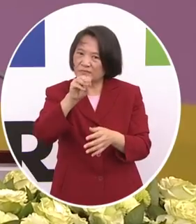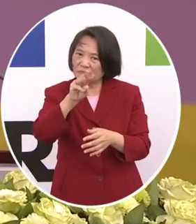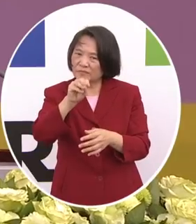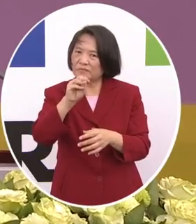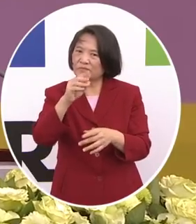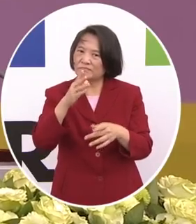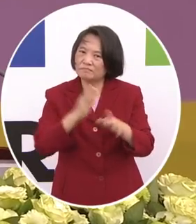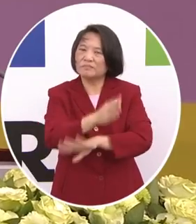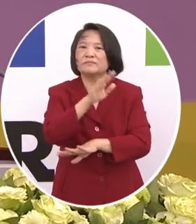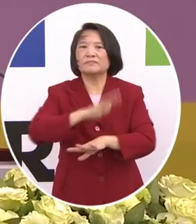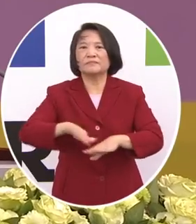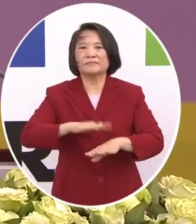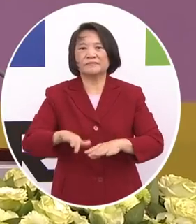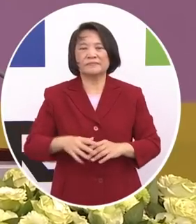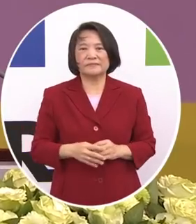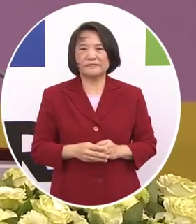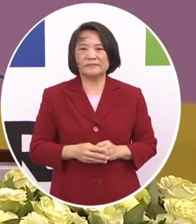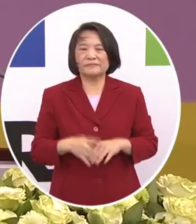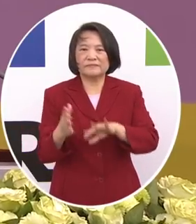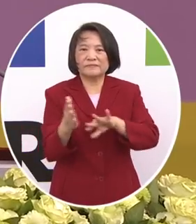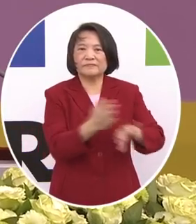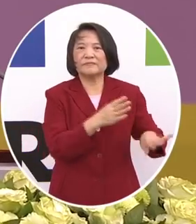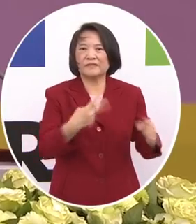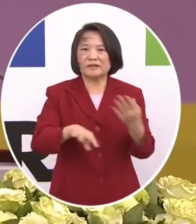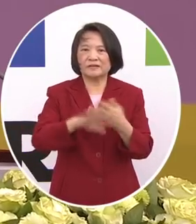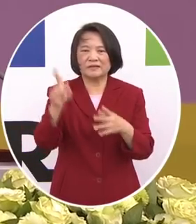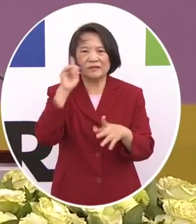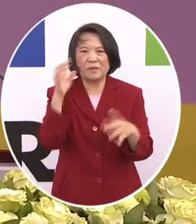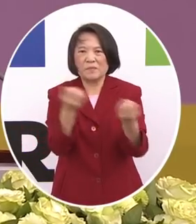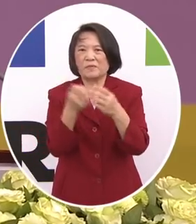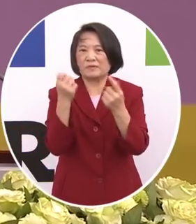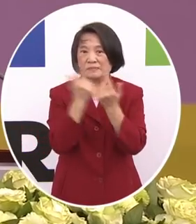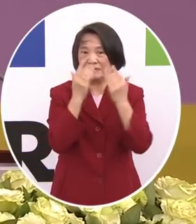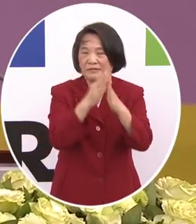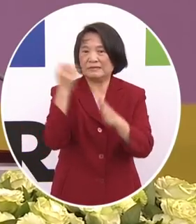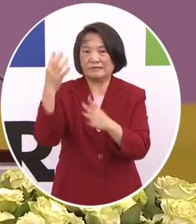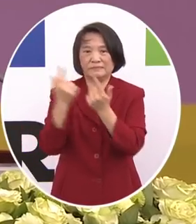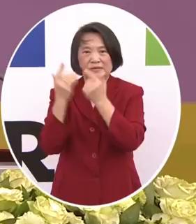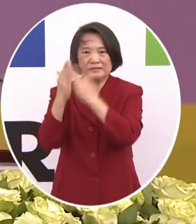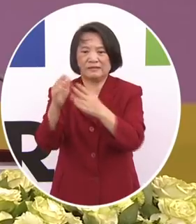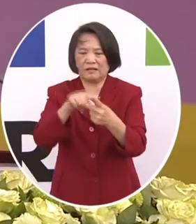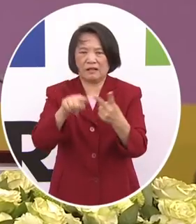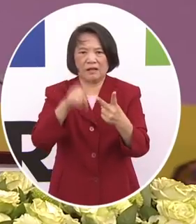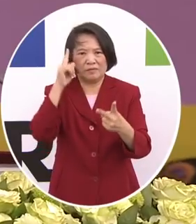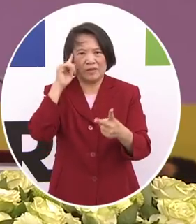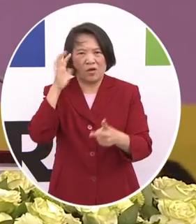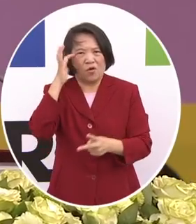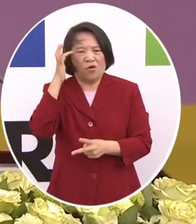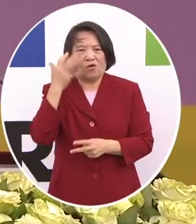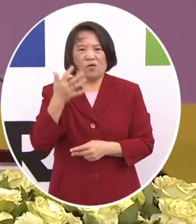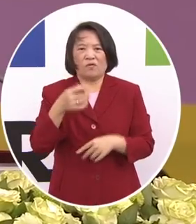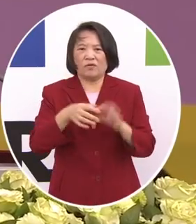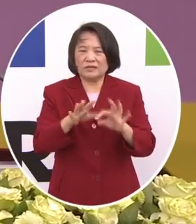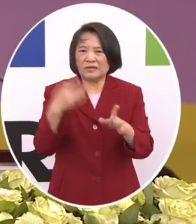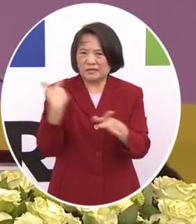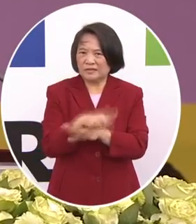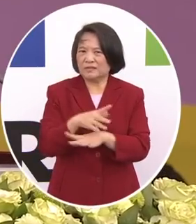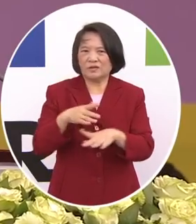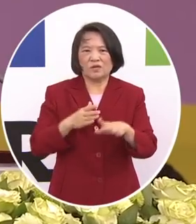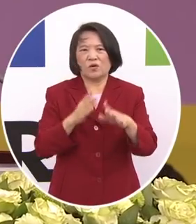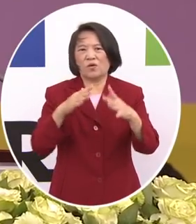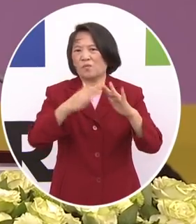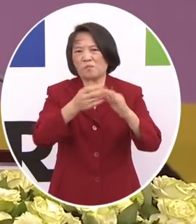35000户。在问题最严峻的双北市，近两年已经有超过5400户陆续入